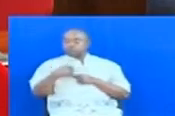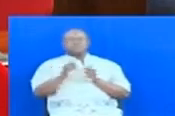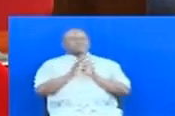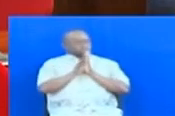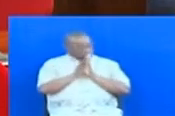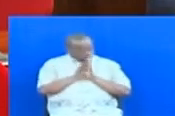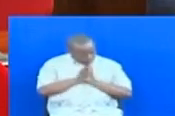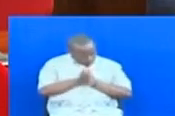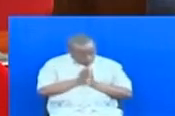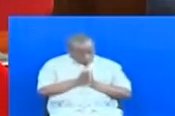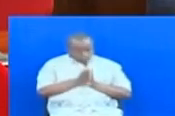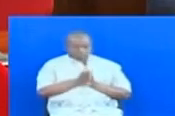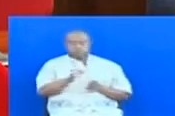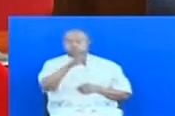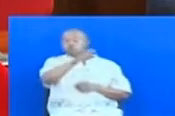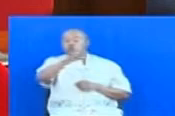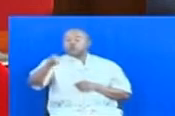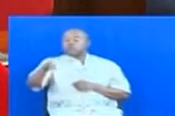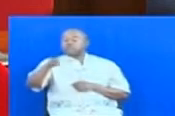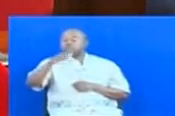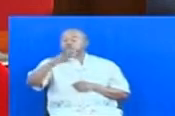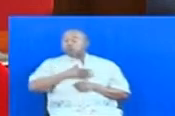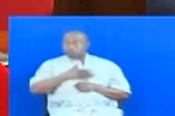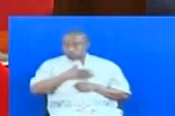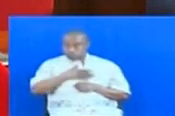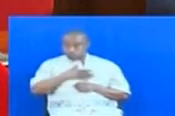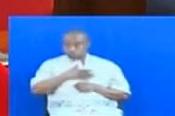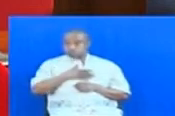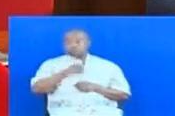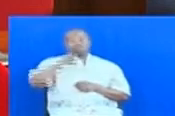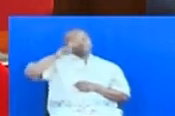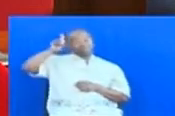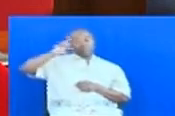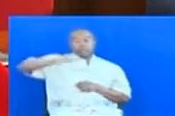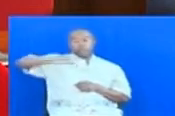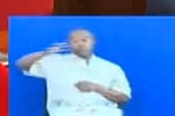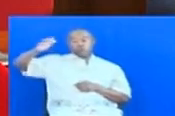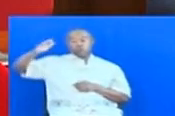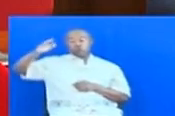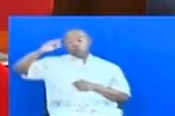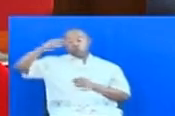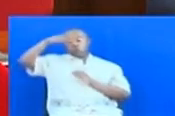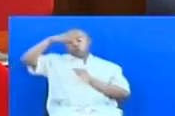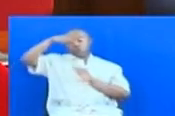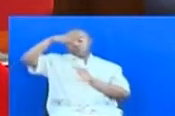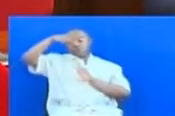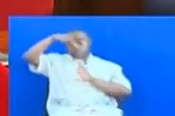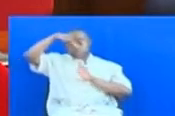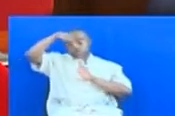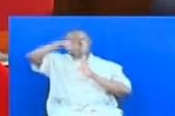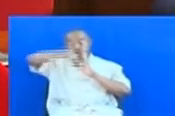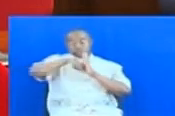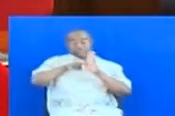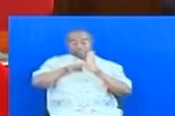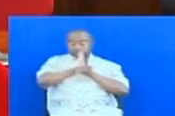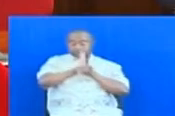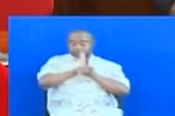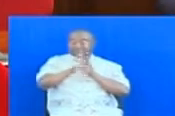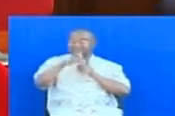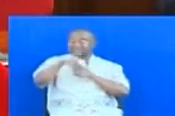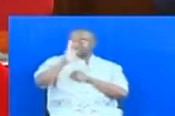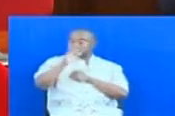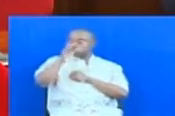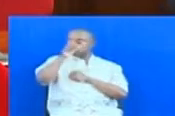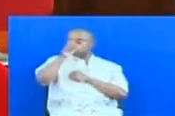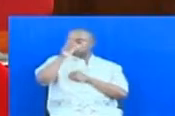wananchi wangu na wananchi wenzangu wa Morogoro Kusini Mashariki, hususan wana CCM na wananchi kwa ujumla,